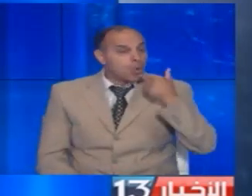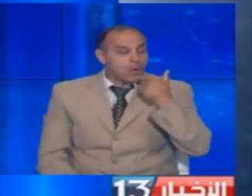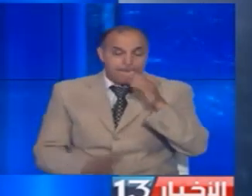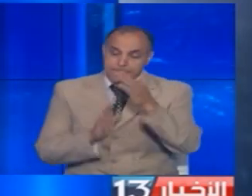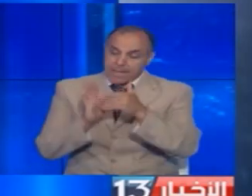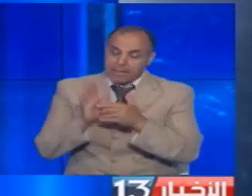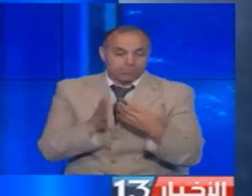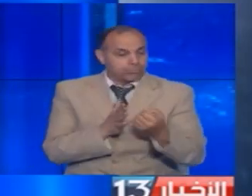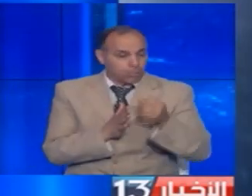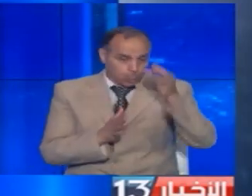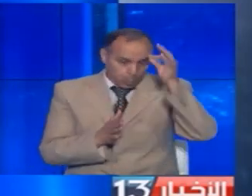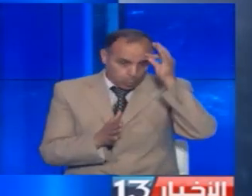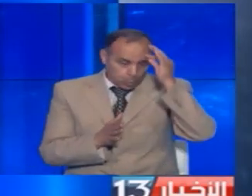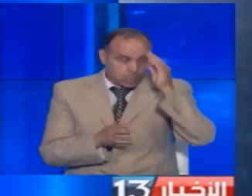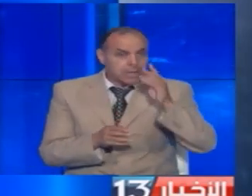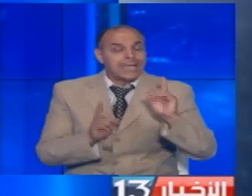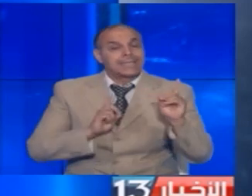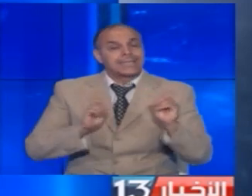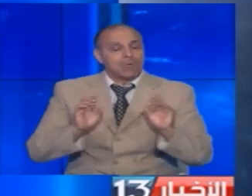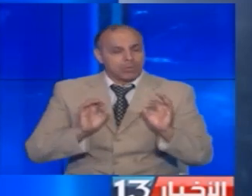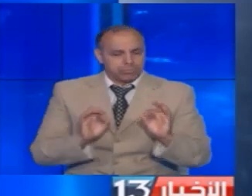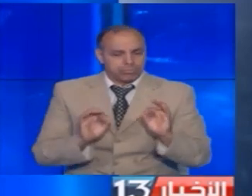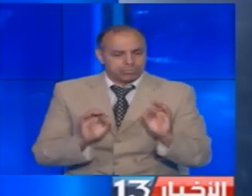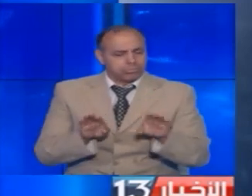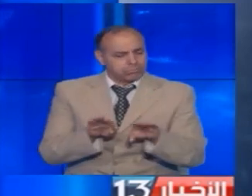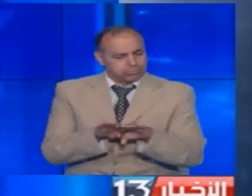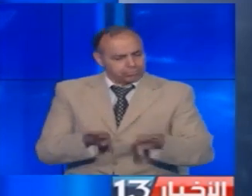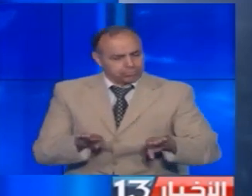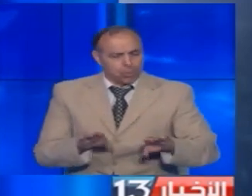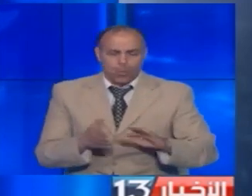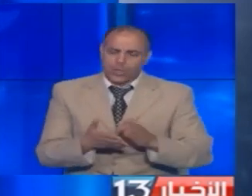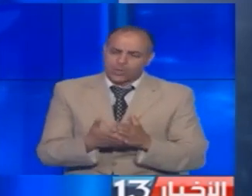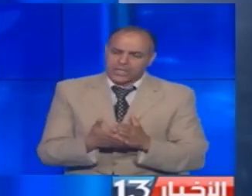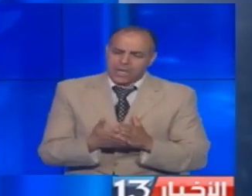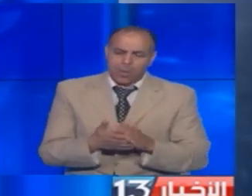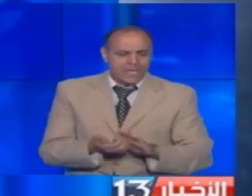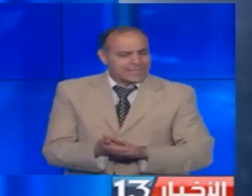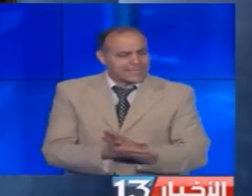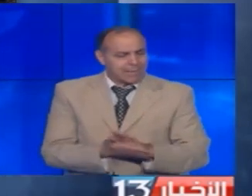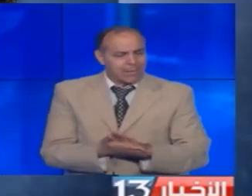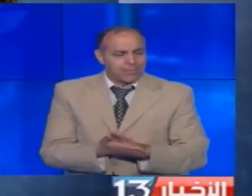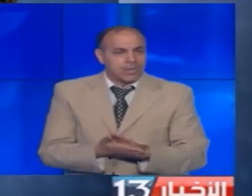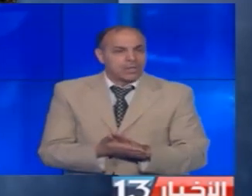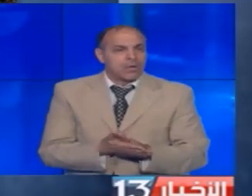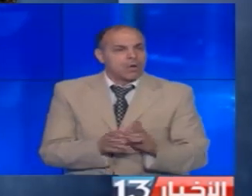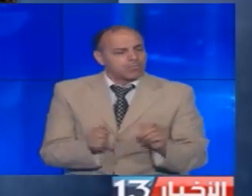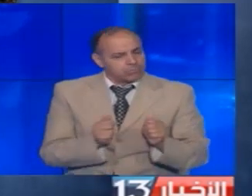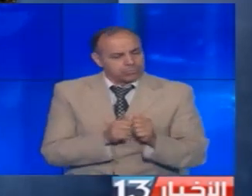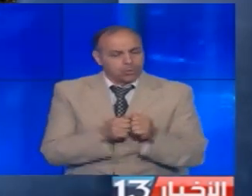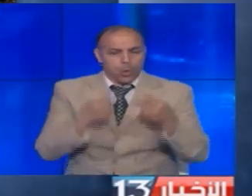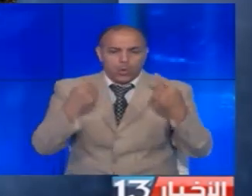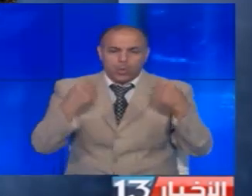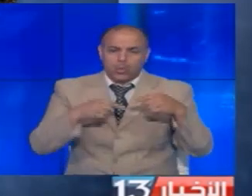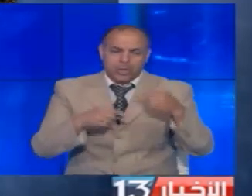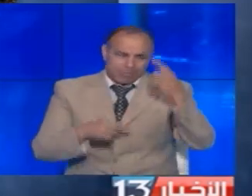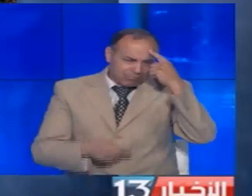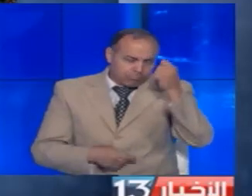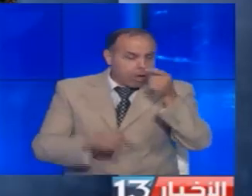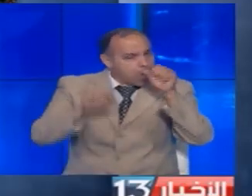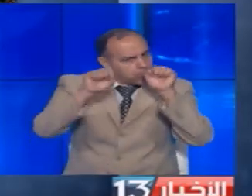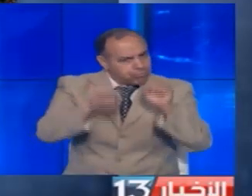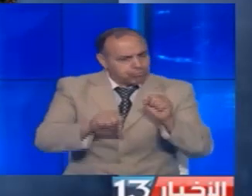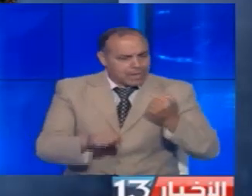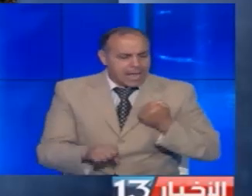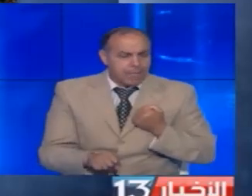البيان تمسك تونس بقيم الديمقراطية والاعتدال والوسطية والتسامح والوقوف في وجه كل متطرف